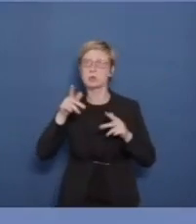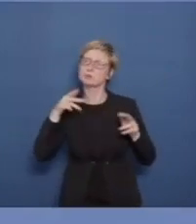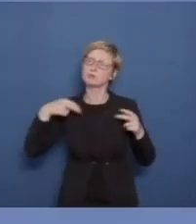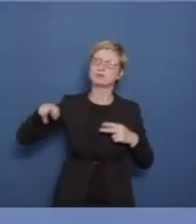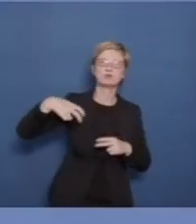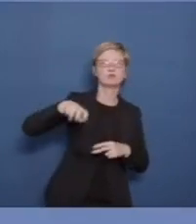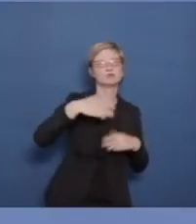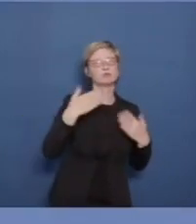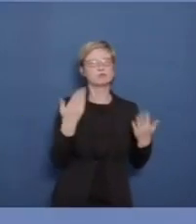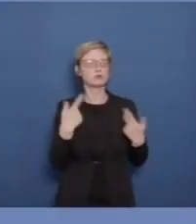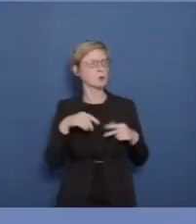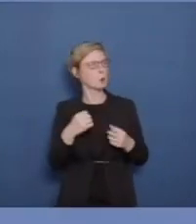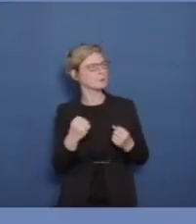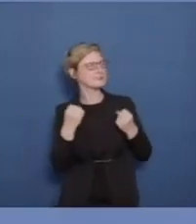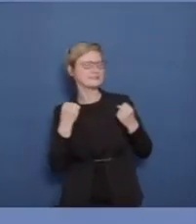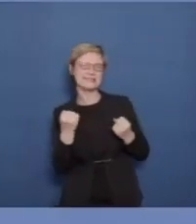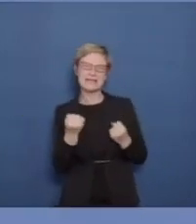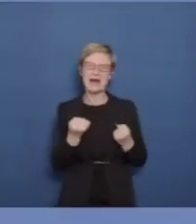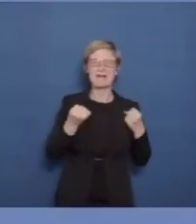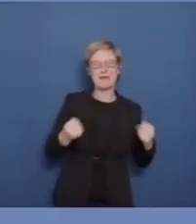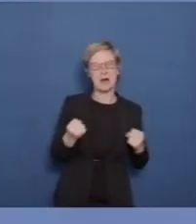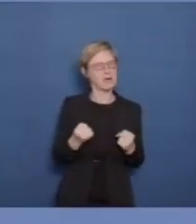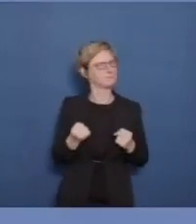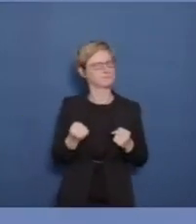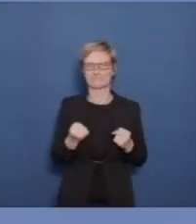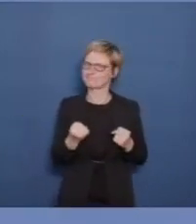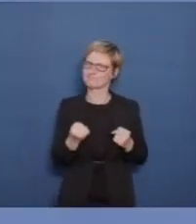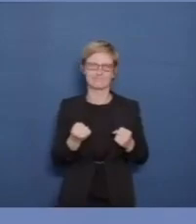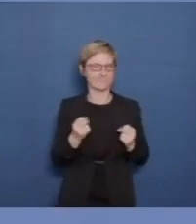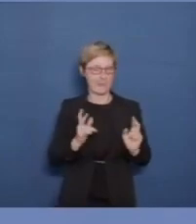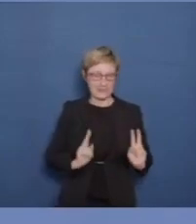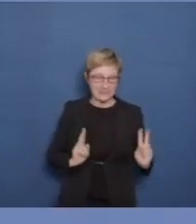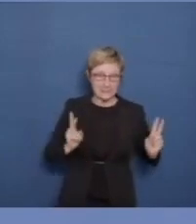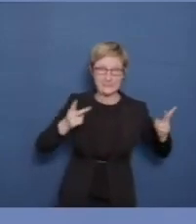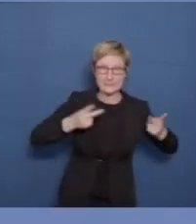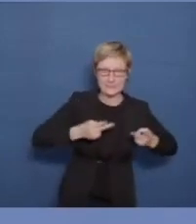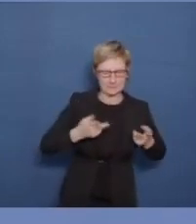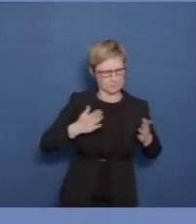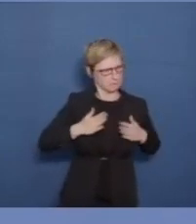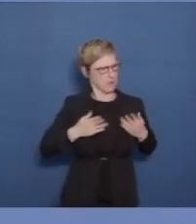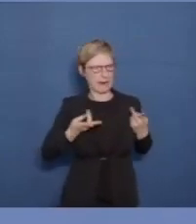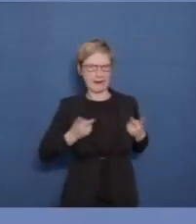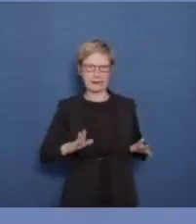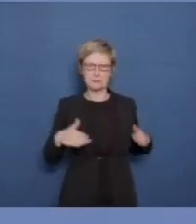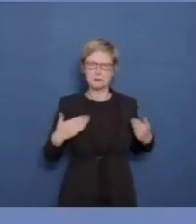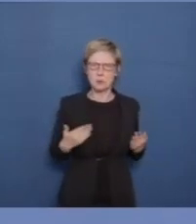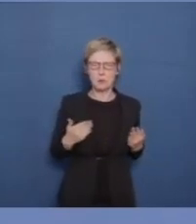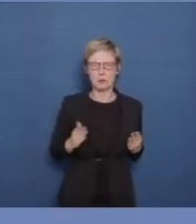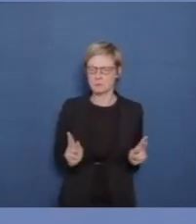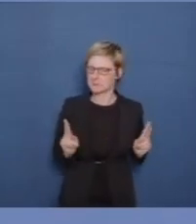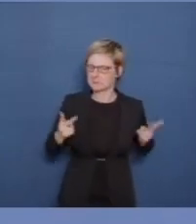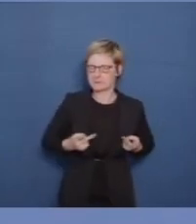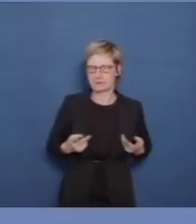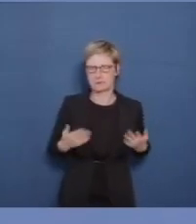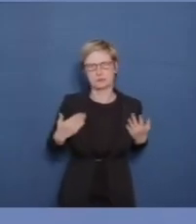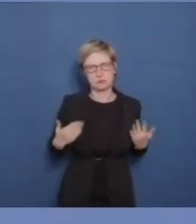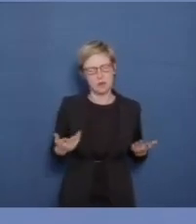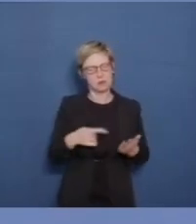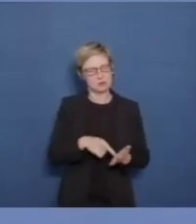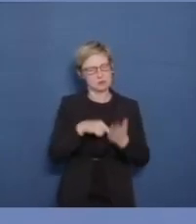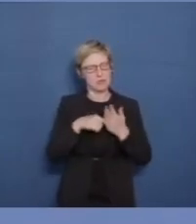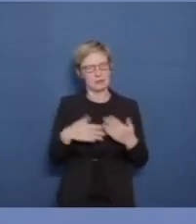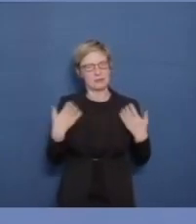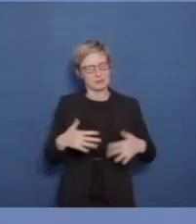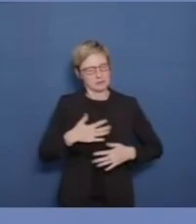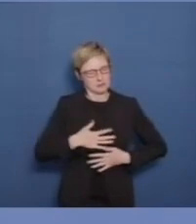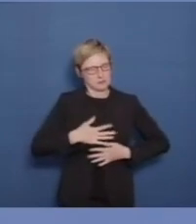manchen Situationen nicht so frei und sicher bewegen können, wie es das Recht eines jeden Bürgers in Deutschland ist. Und das ist, das macht